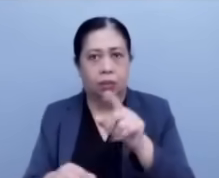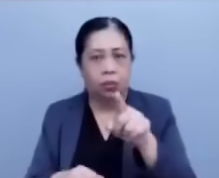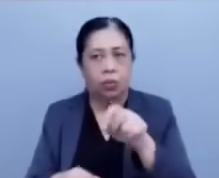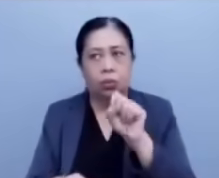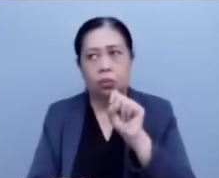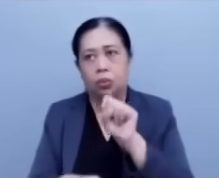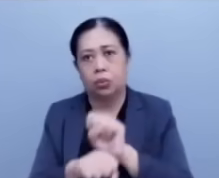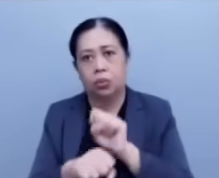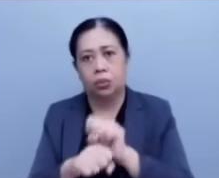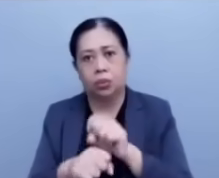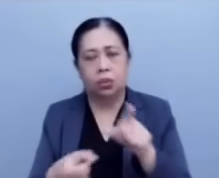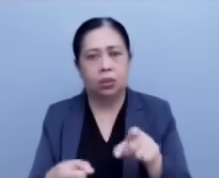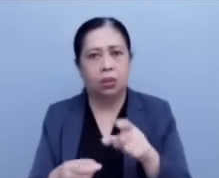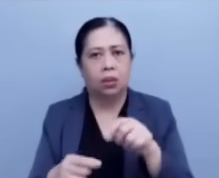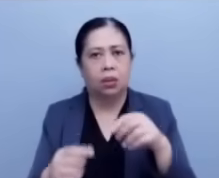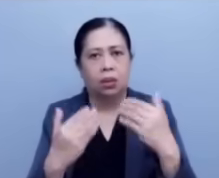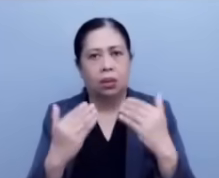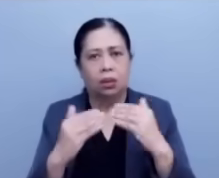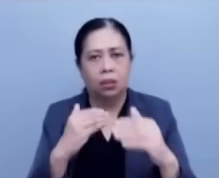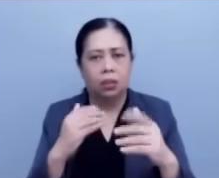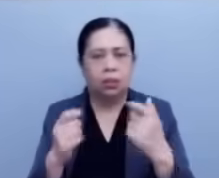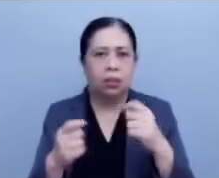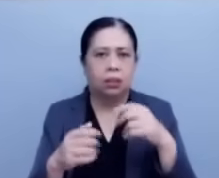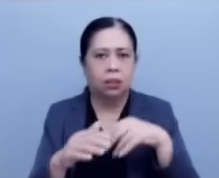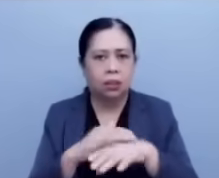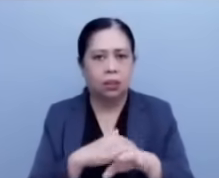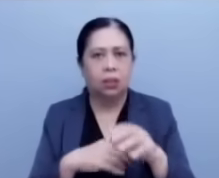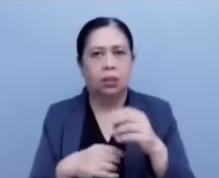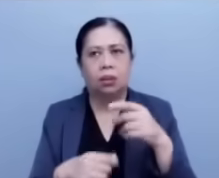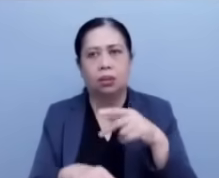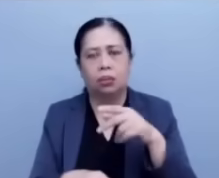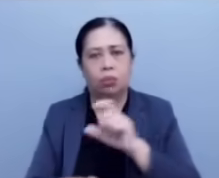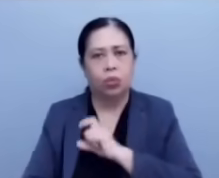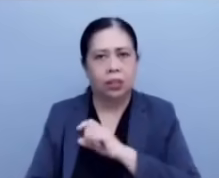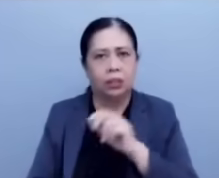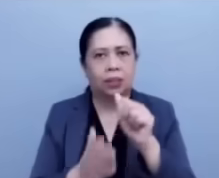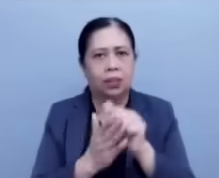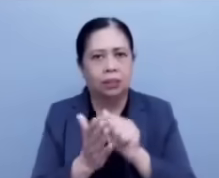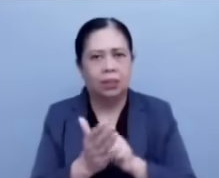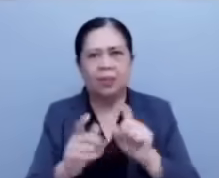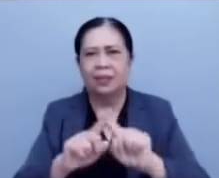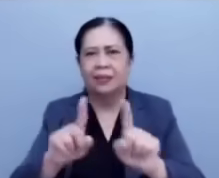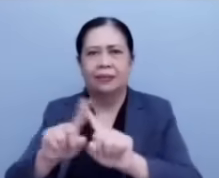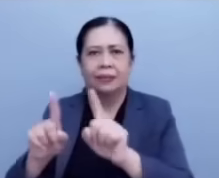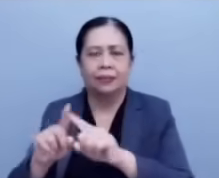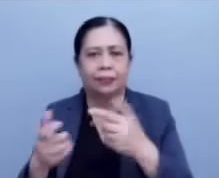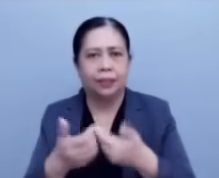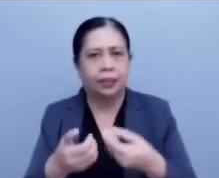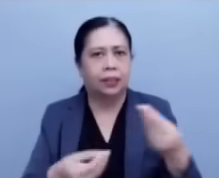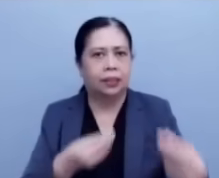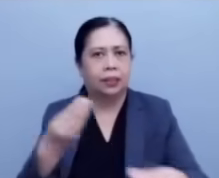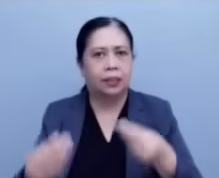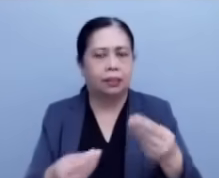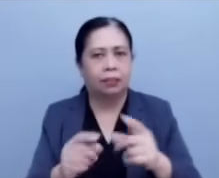via lateral entry, kung ikaw po ay papasok sa Police Academy. At iba rin po yung set of questionnaires na binibigay pag ikaw